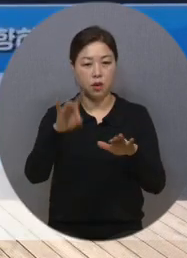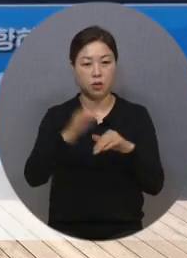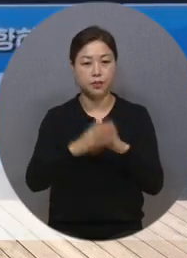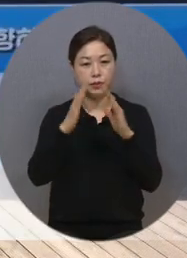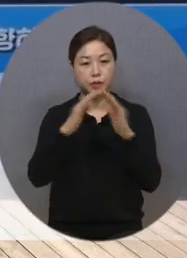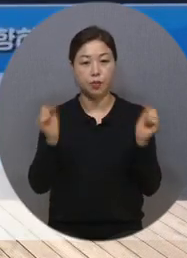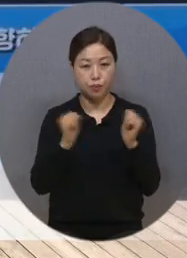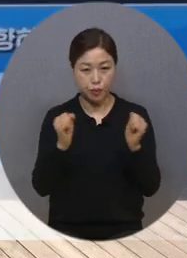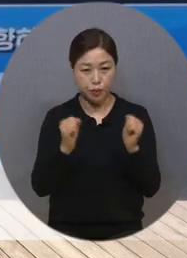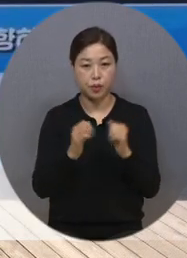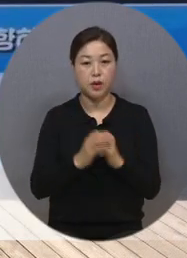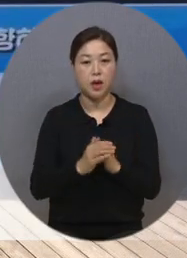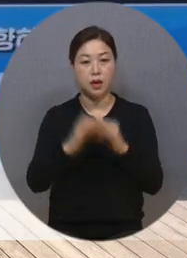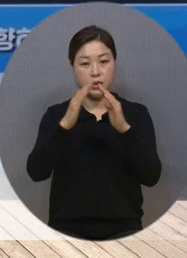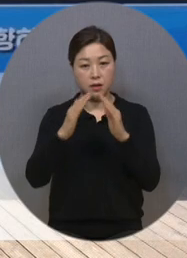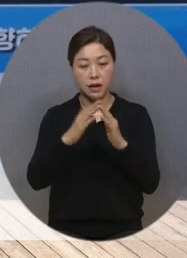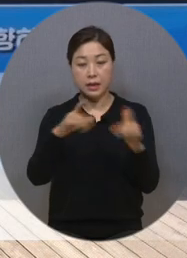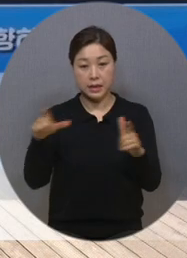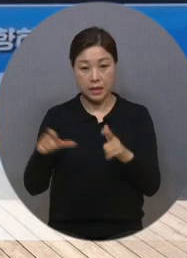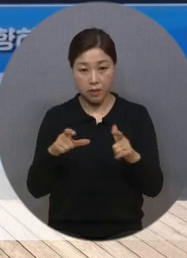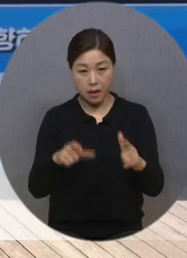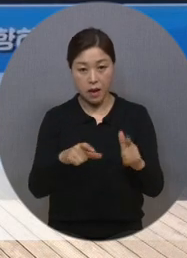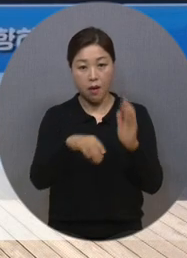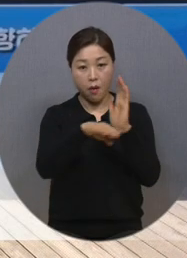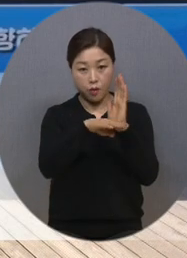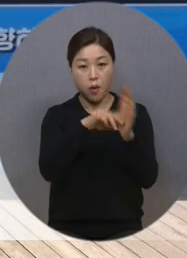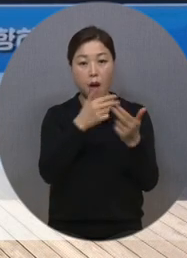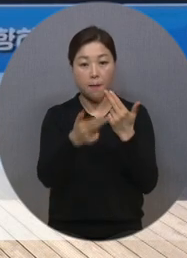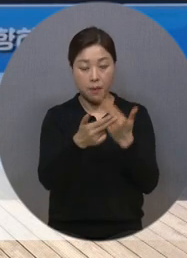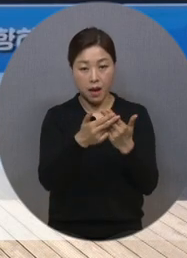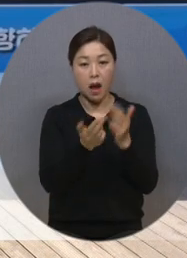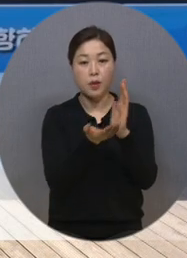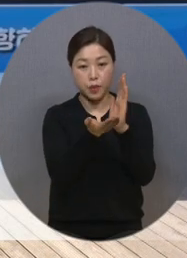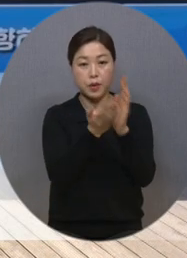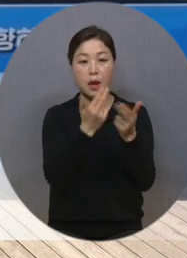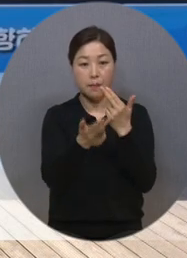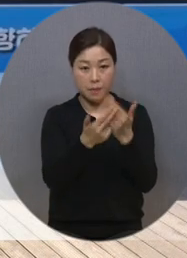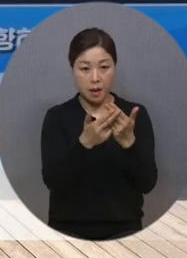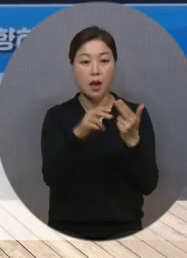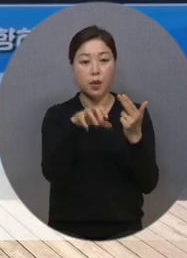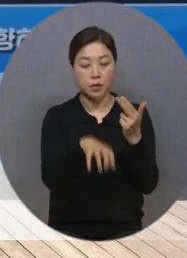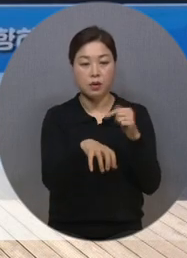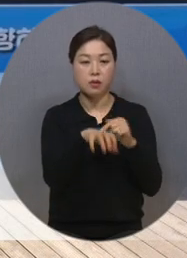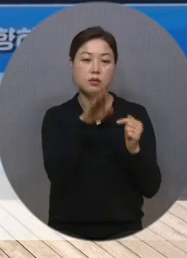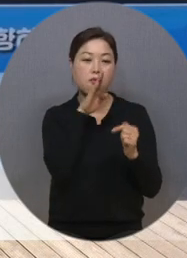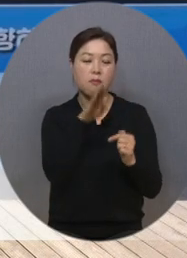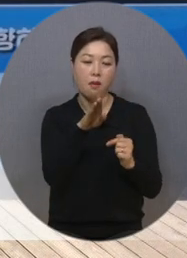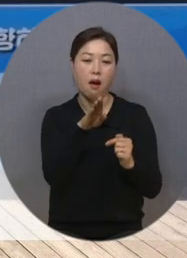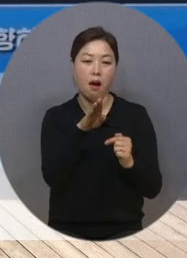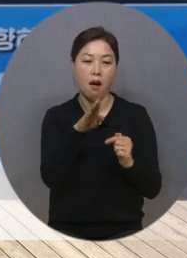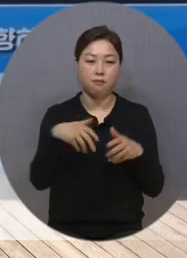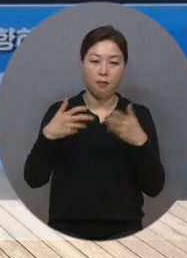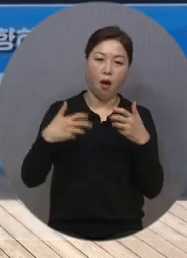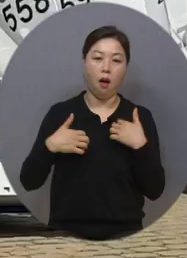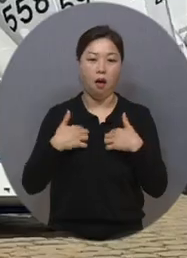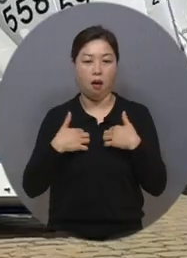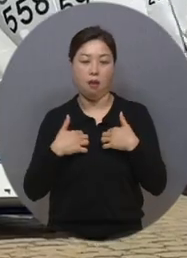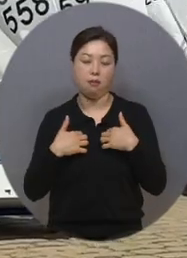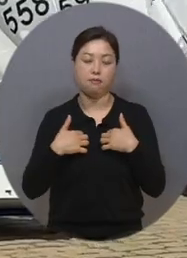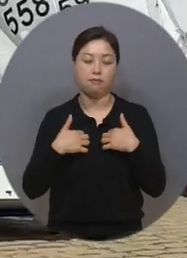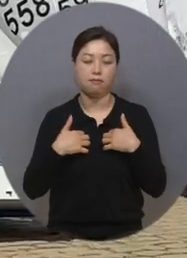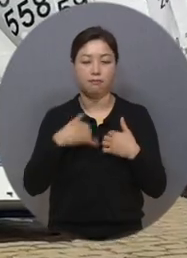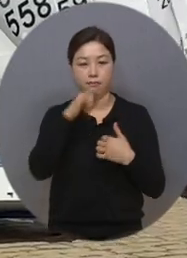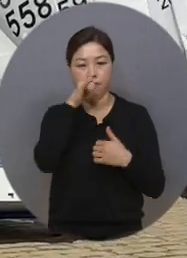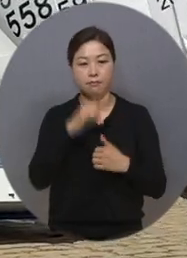전라북도나 또는 그 전라북도 요트협회 입장에서는 대단히 고무적인 일이고 그리고 경사스러운 일입니다.